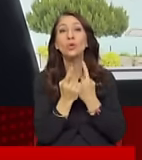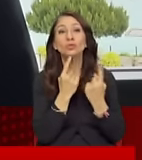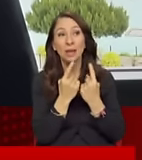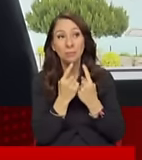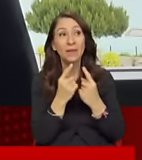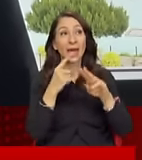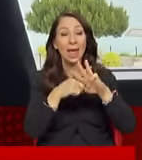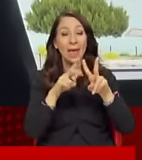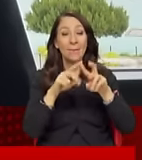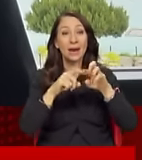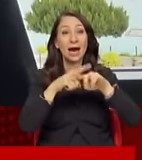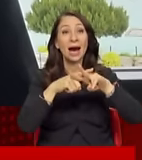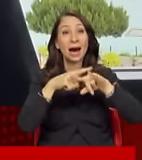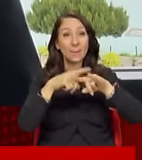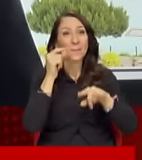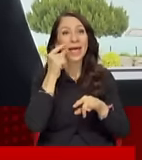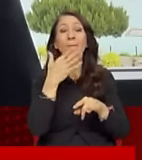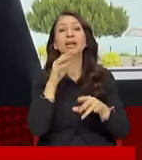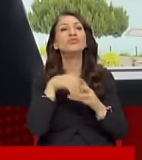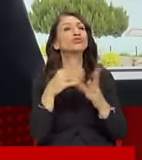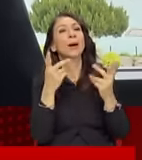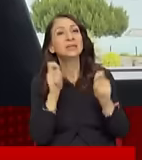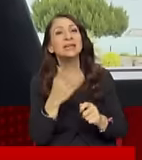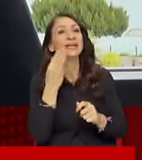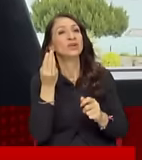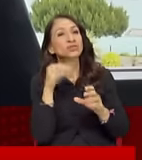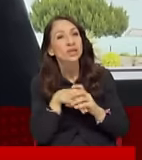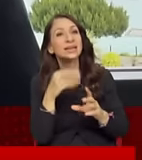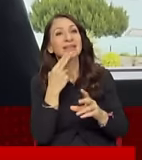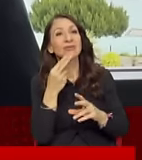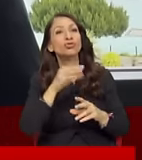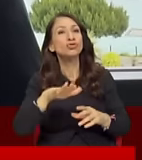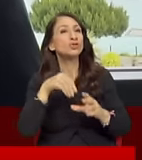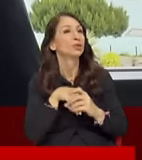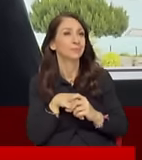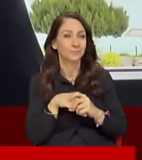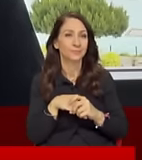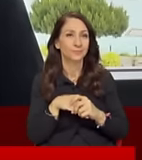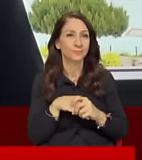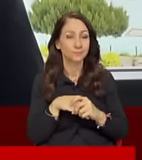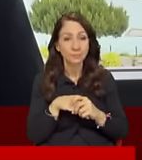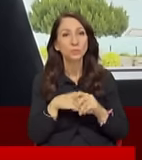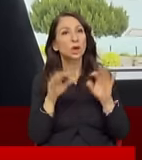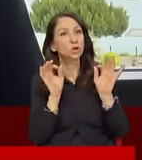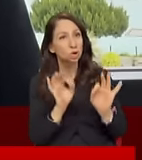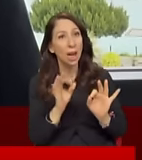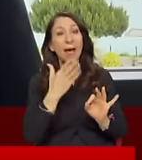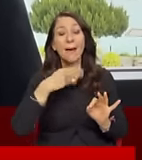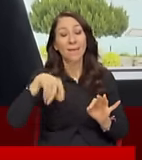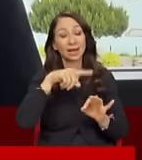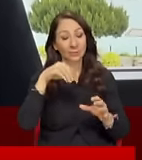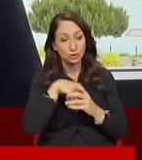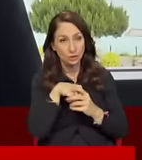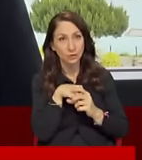de. Emrah Bey, ne yapacaksınız emekli için, orada gençler için, kadınlar için ve çocuklar için? Evet. Şöyle, emeklilerimiz